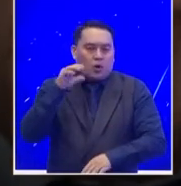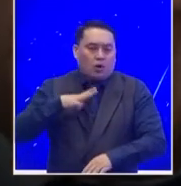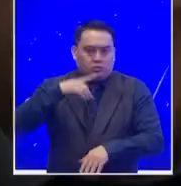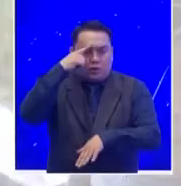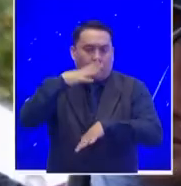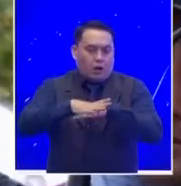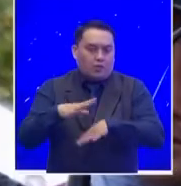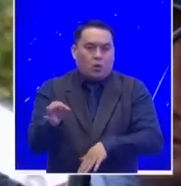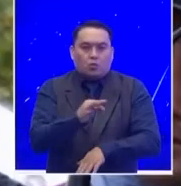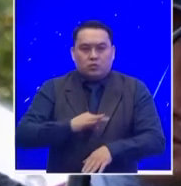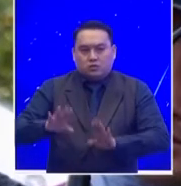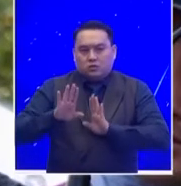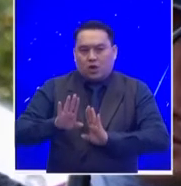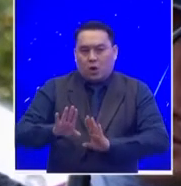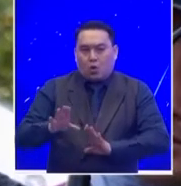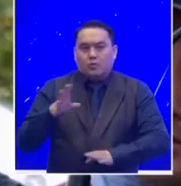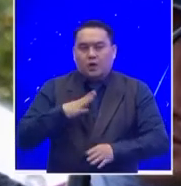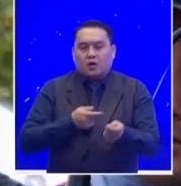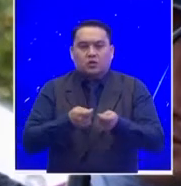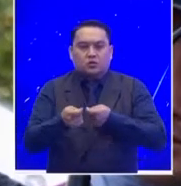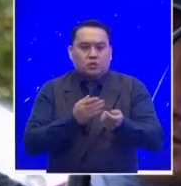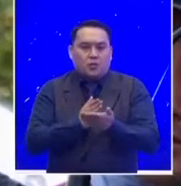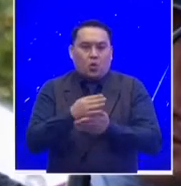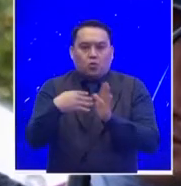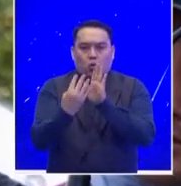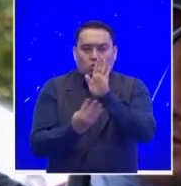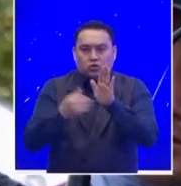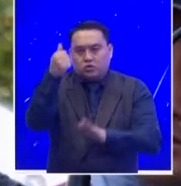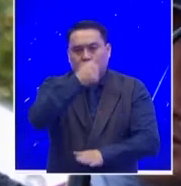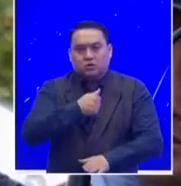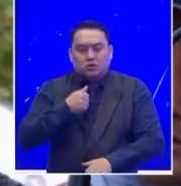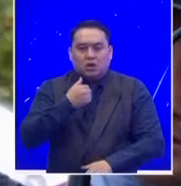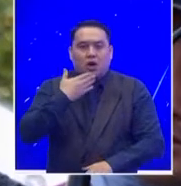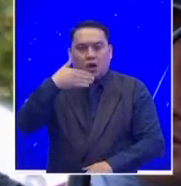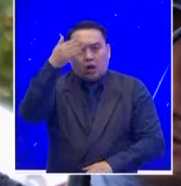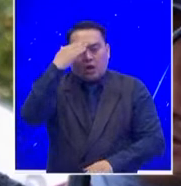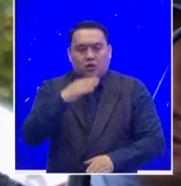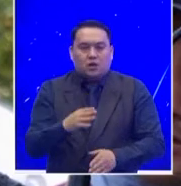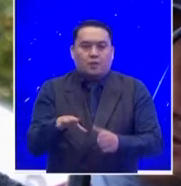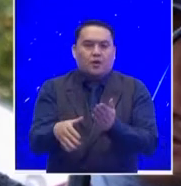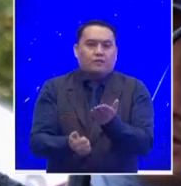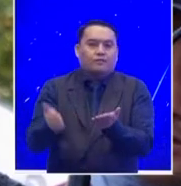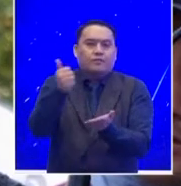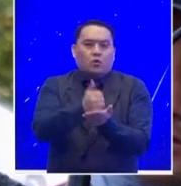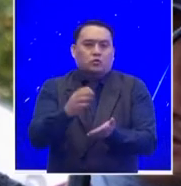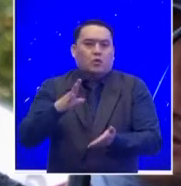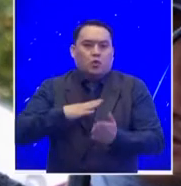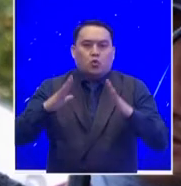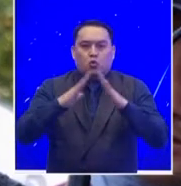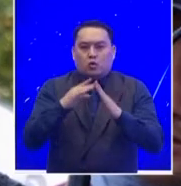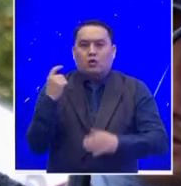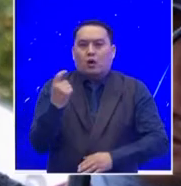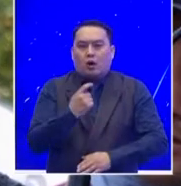Бағдат Мәнізоров Алматы облысы әкімінің орынбасары қызметіне 2019 жылдың шілде айында тағайындалған. Тұрғын үй